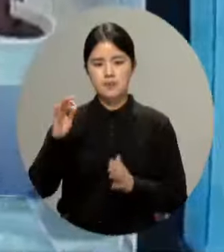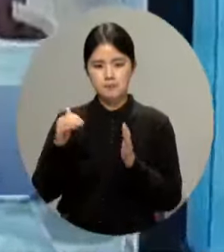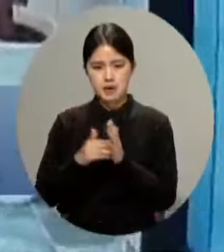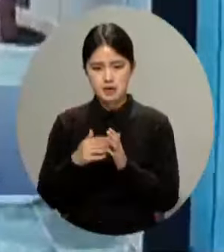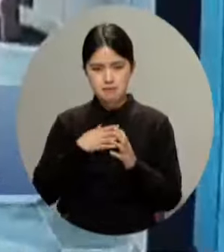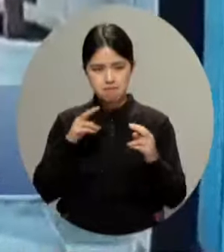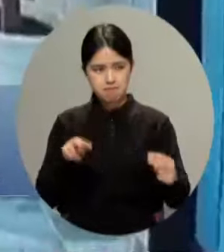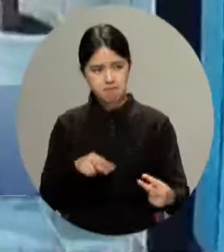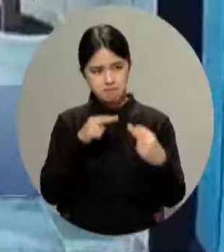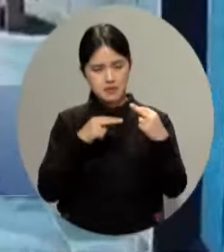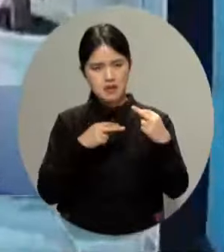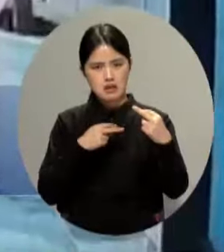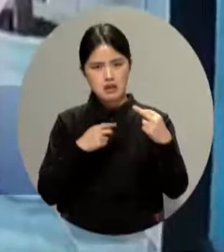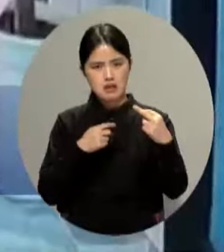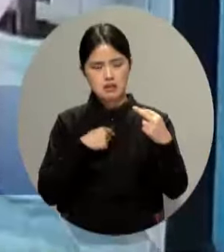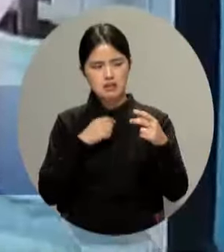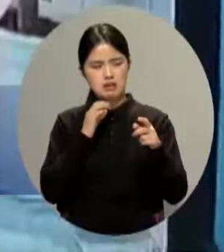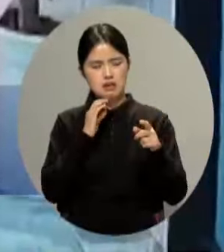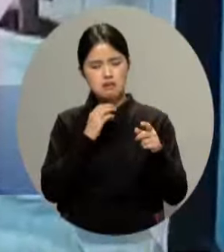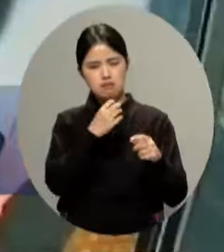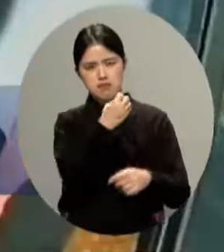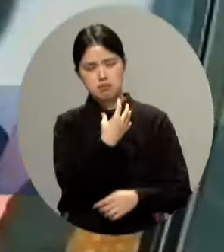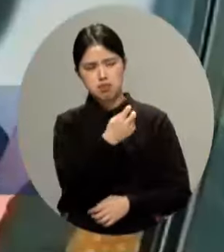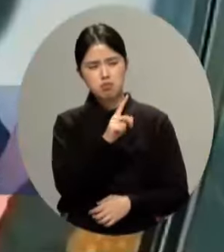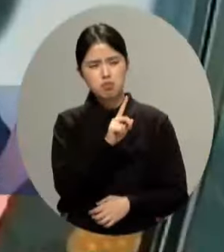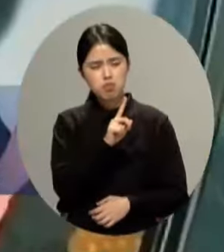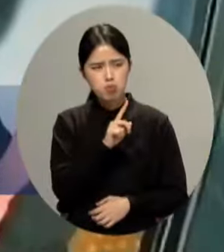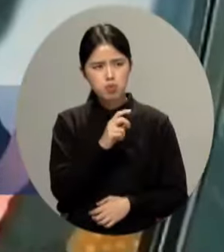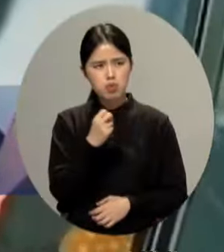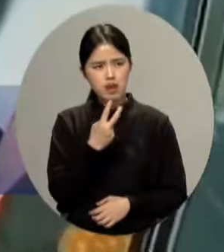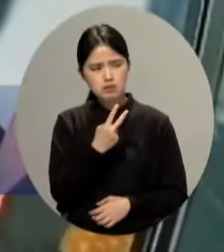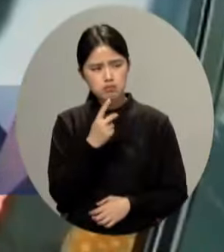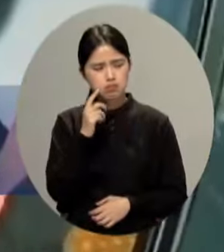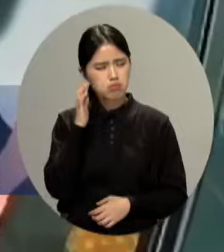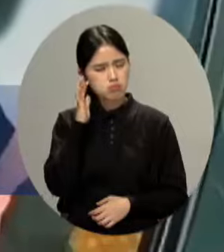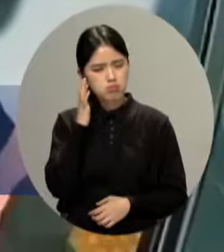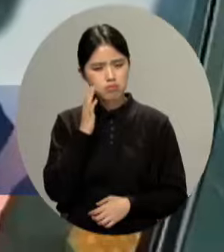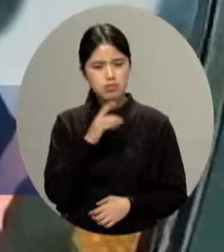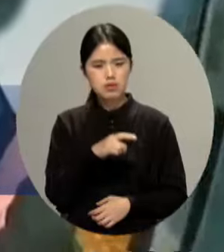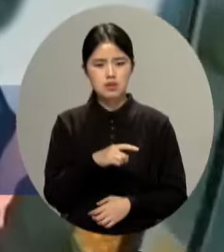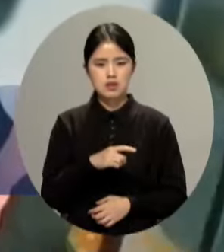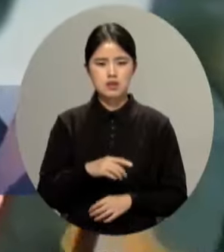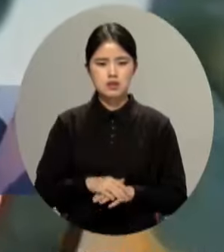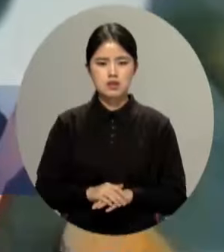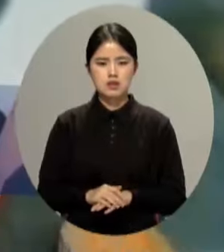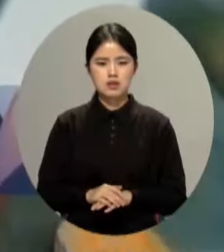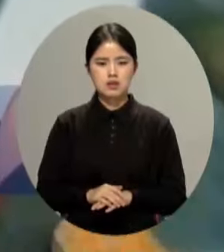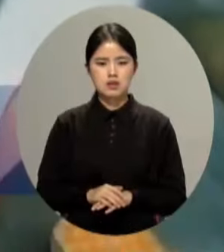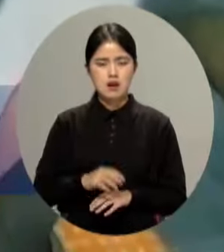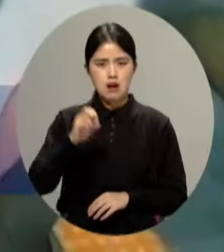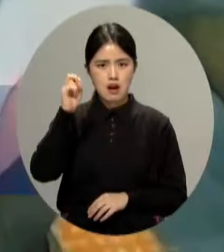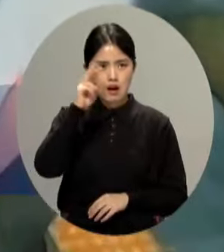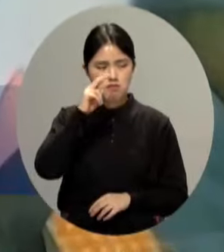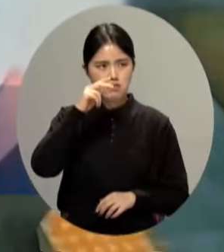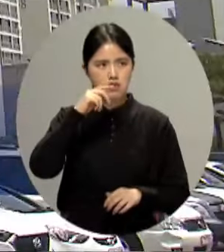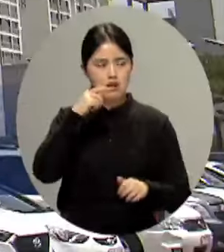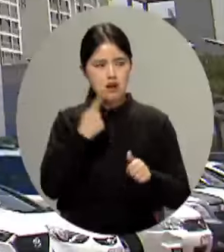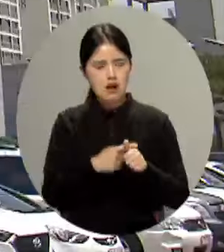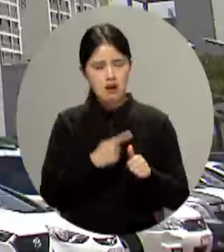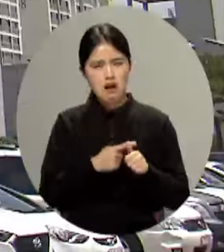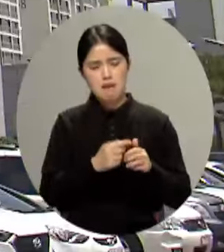오는데 하시는데 제가 잘 안 들려서 잘 못 들었습니다고 얘기를 했더니 갑자기 대뜸 장 심한 요구를